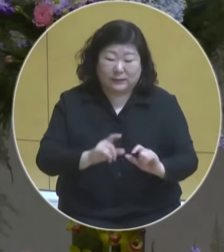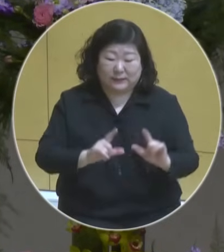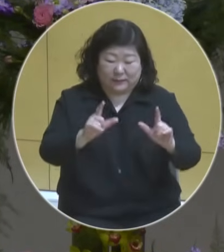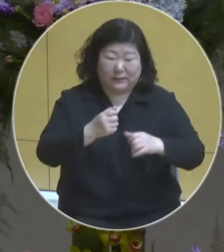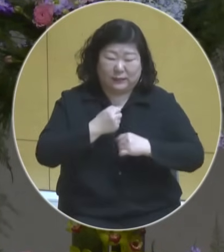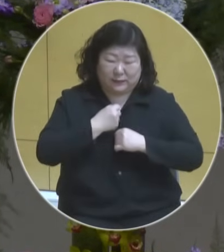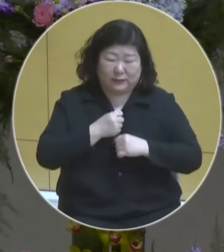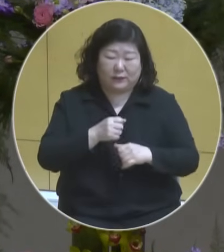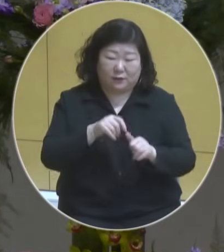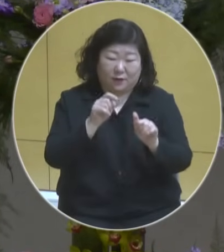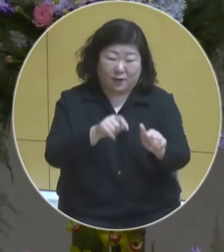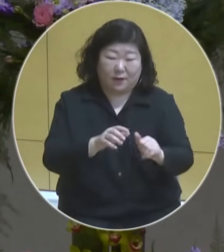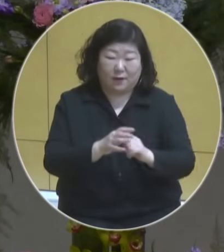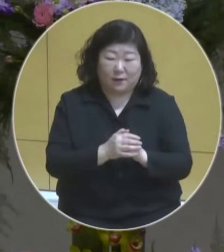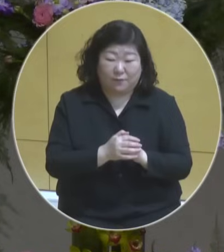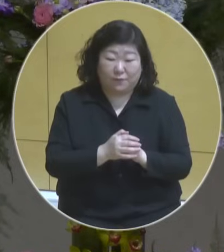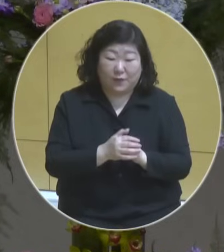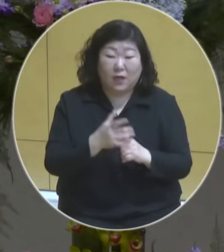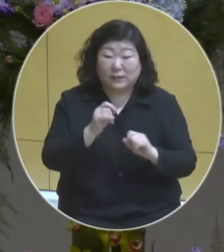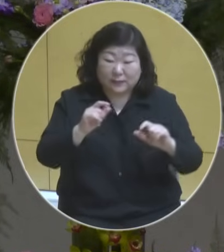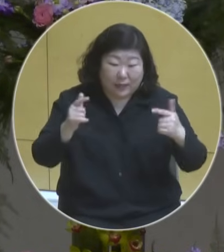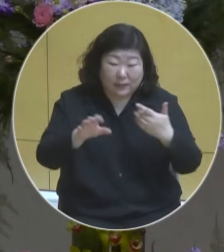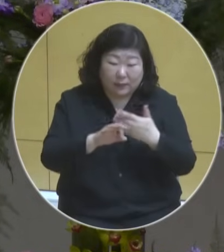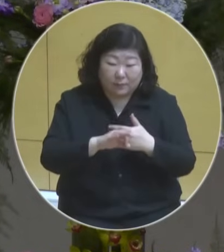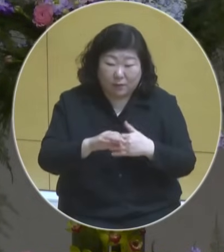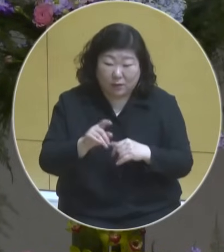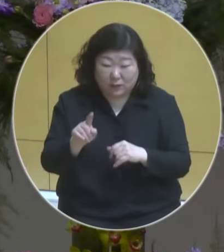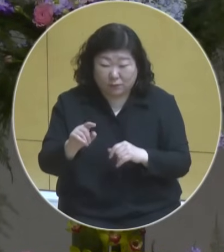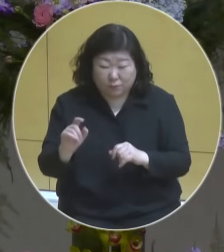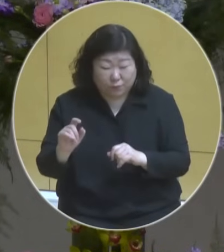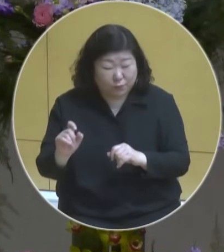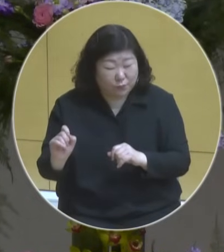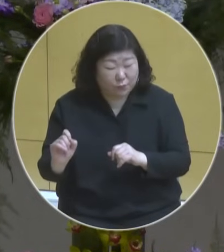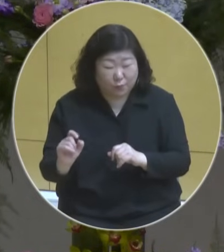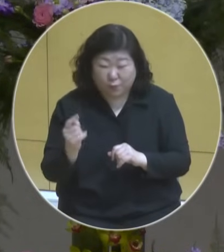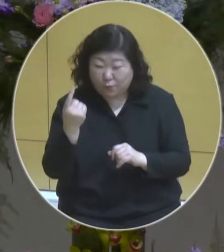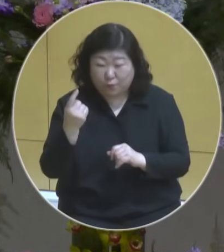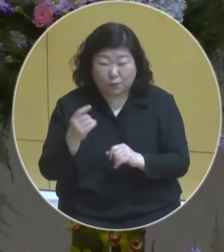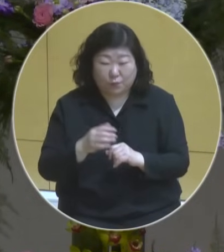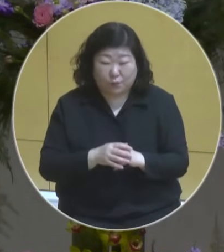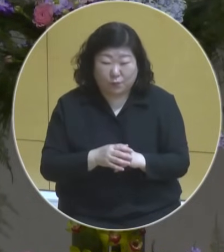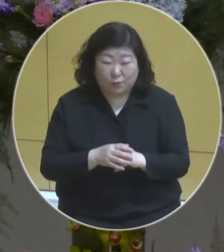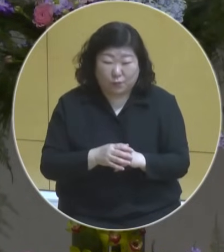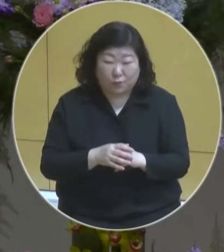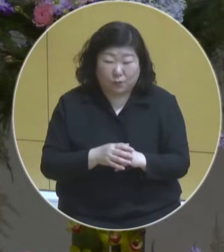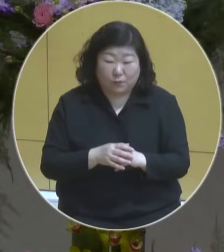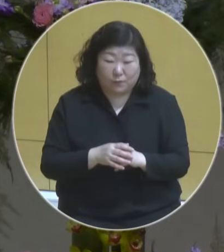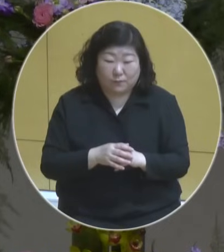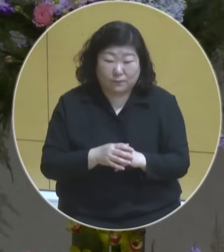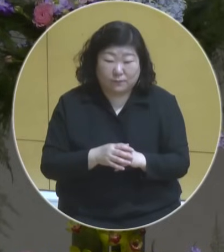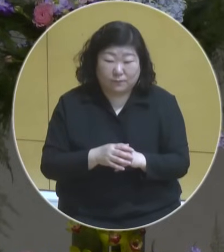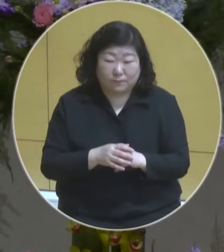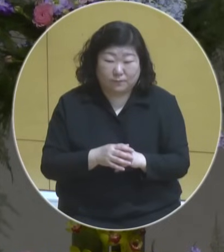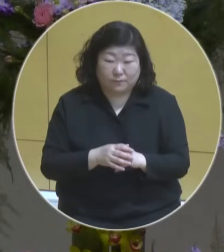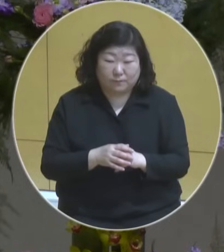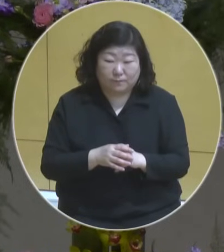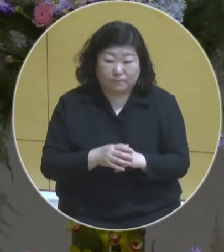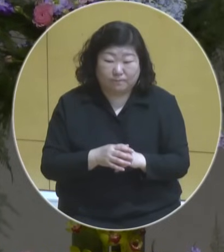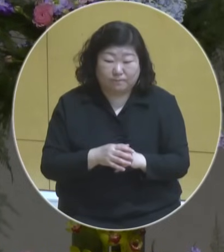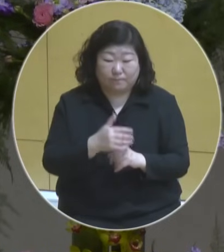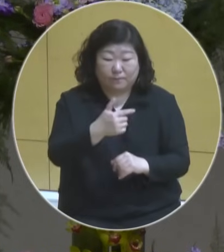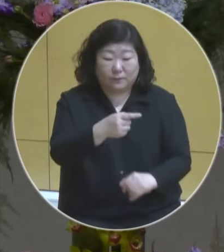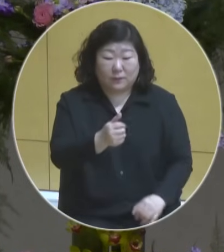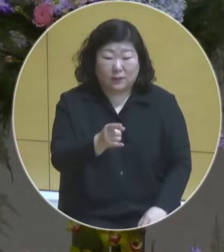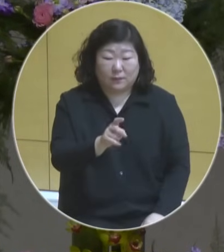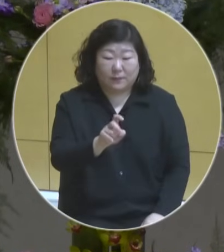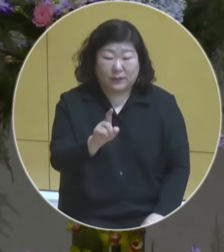지켜라 안식일을 지키지 않는 데서이 모든 것이 시작되었다 그런 말씀으로 볼 수 있습니다 그러면서 느헤미야 13장